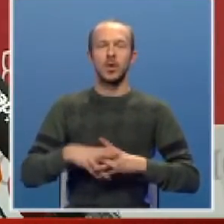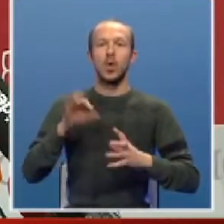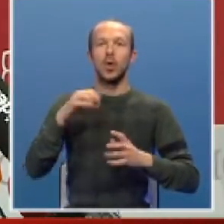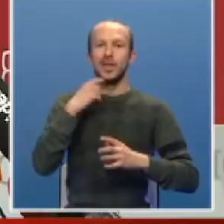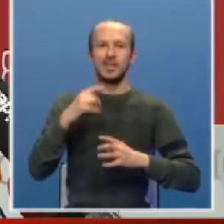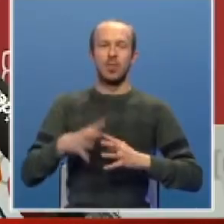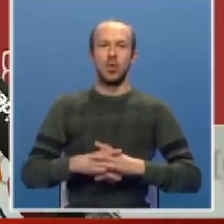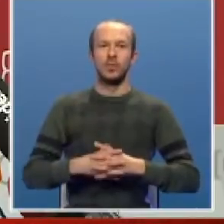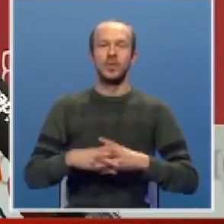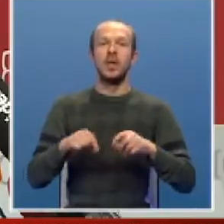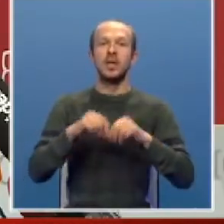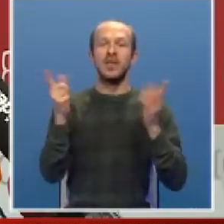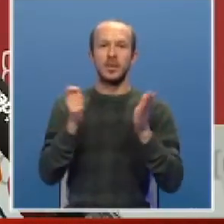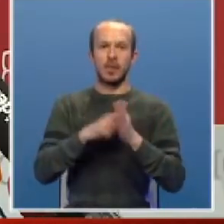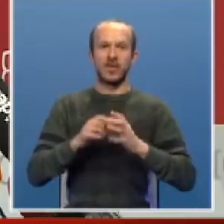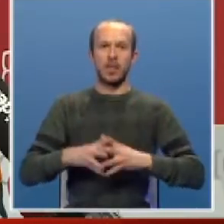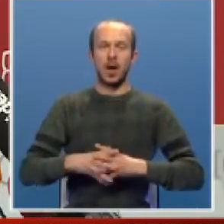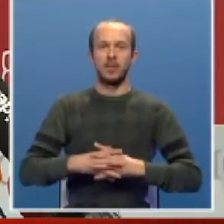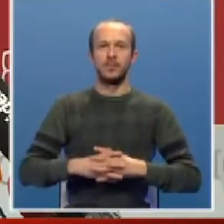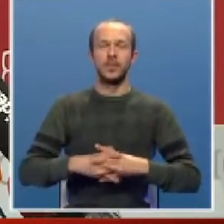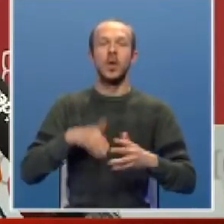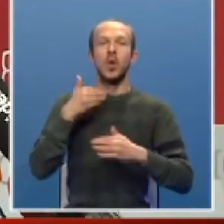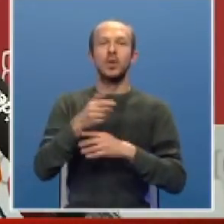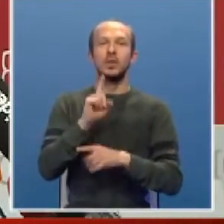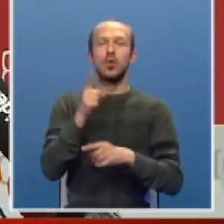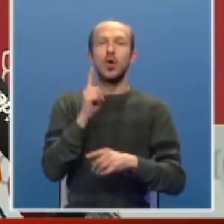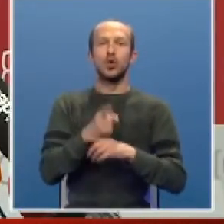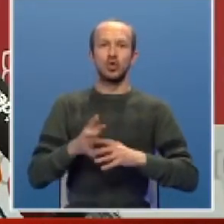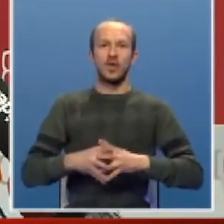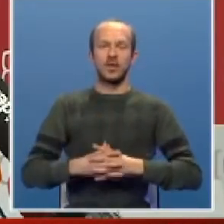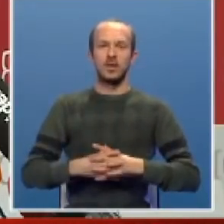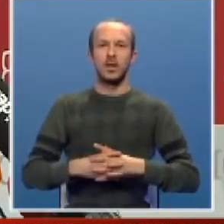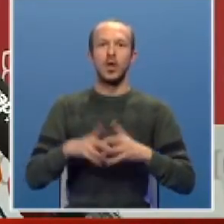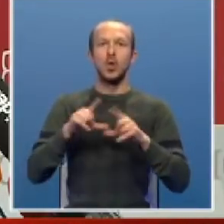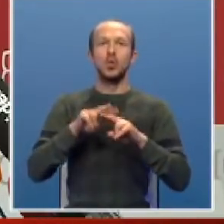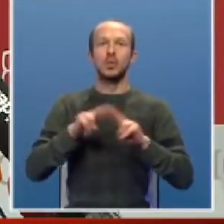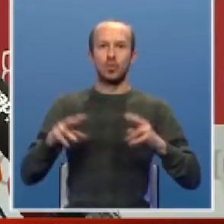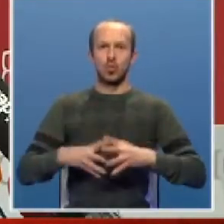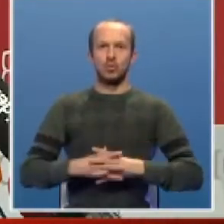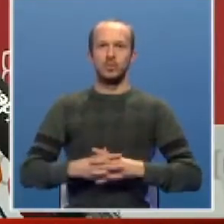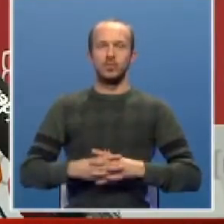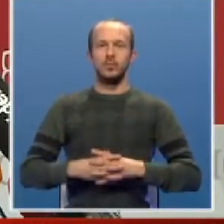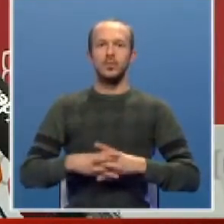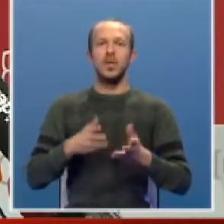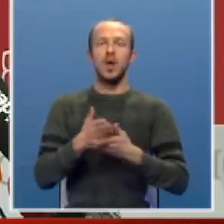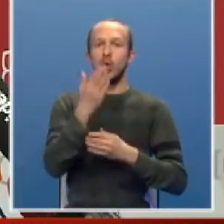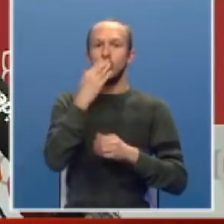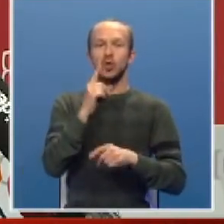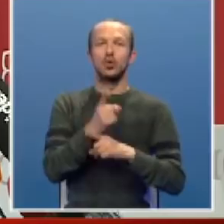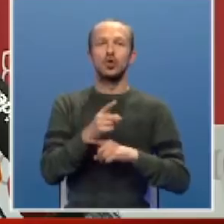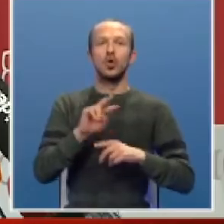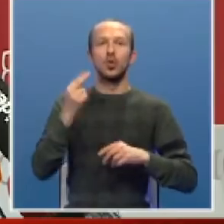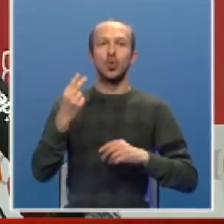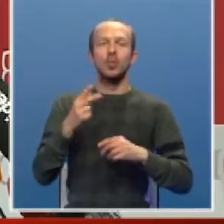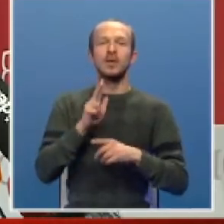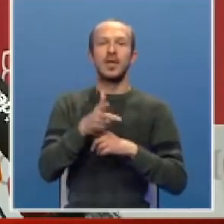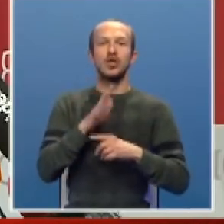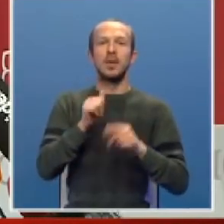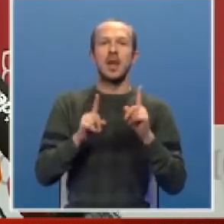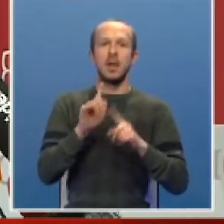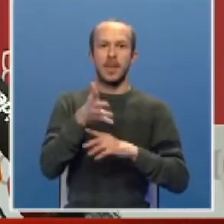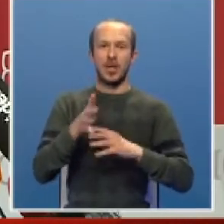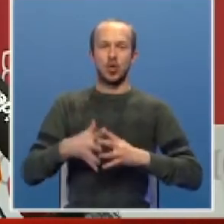o recimo javnim nabavkama, onda se mora odlučivati o Ustavnom sudu. Ako hoće da odlučuje o nečemu drugom, trećem,